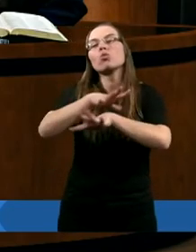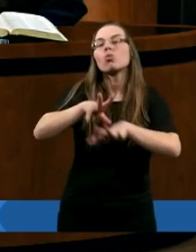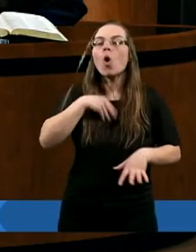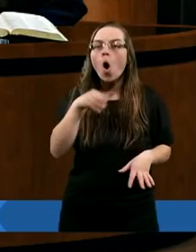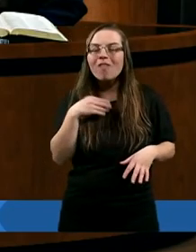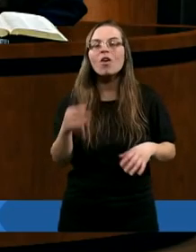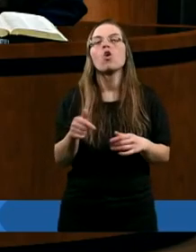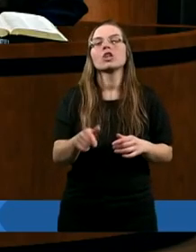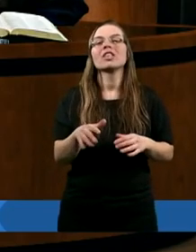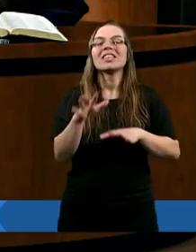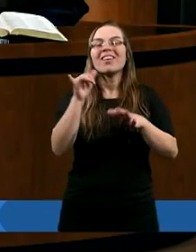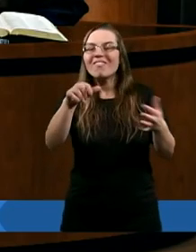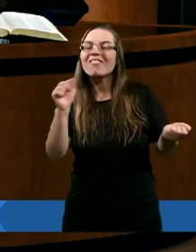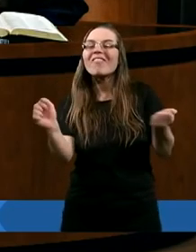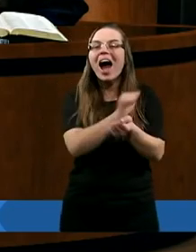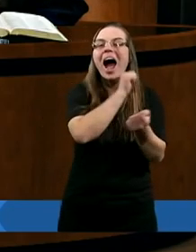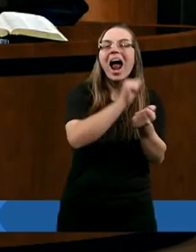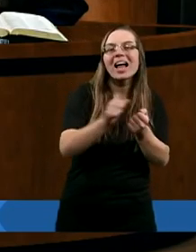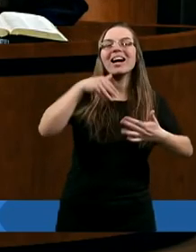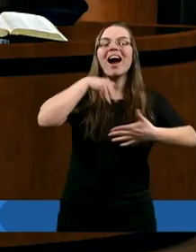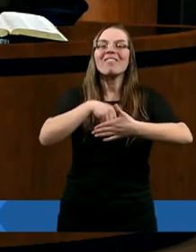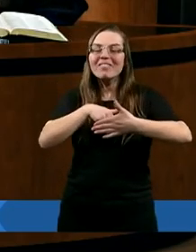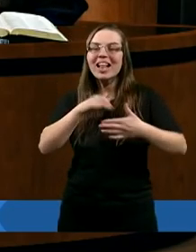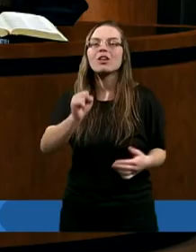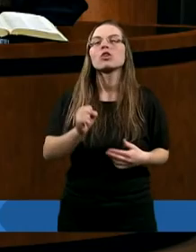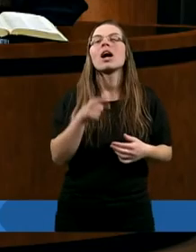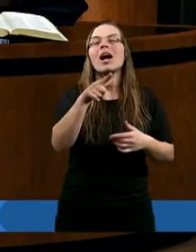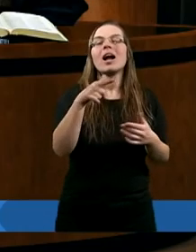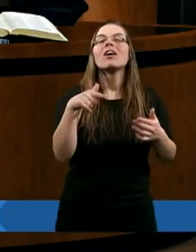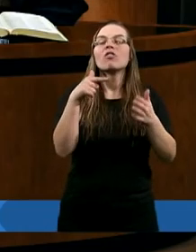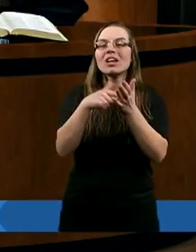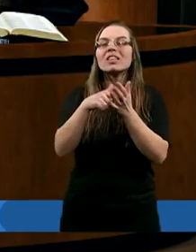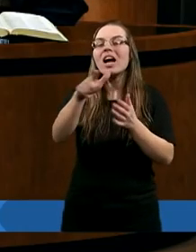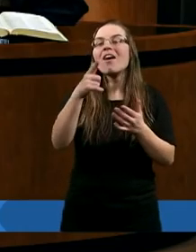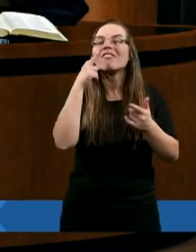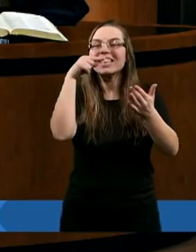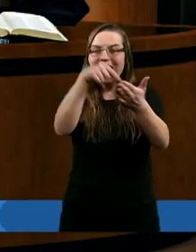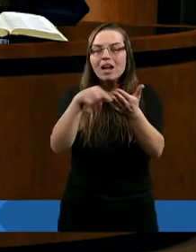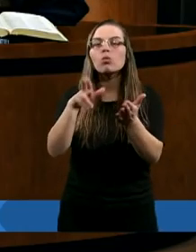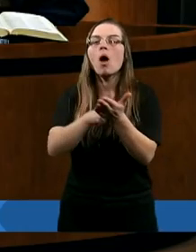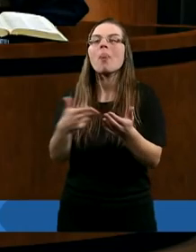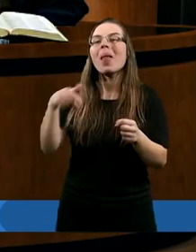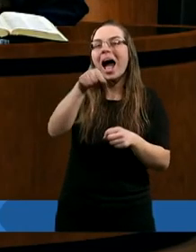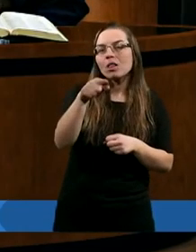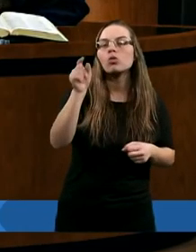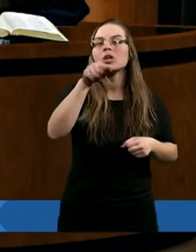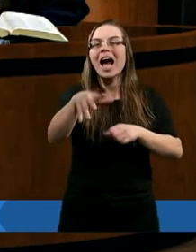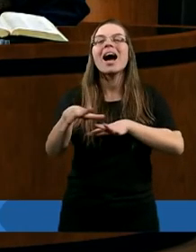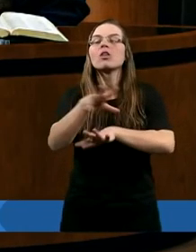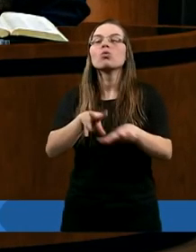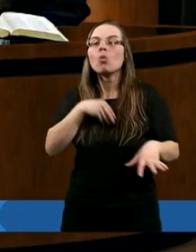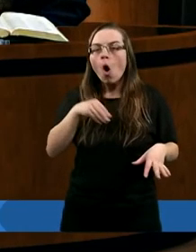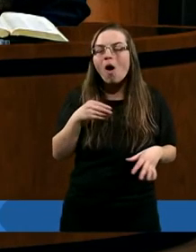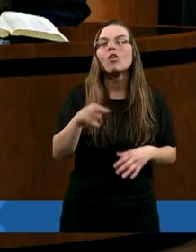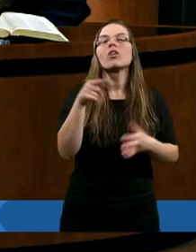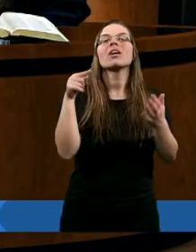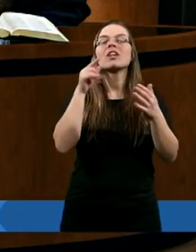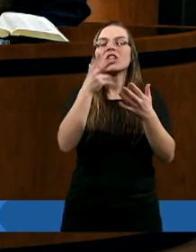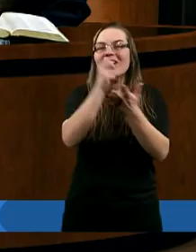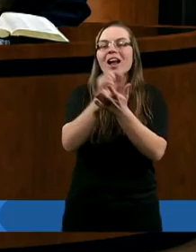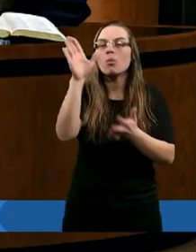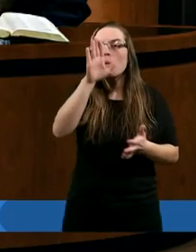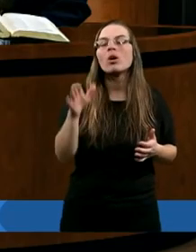duchowości, tej walki wewnętrznej. I tutaj autor listu do Rzymian wskazuje na to, że ta duchowość ciągnie do Pana Boga,